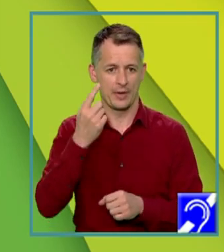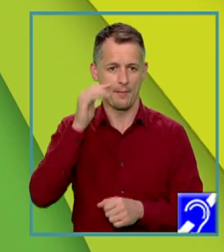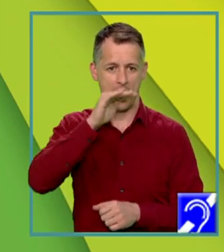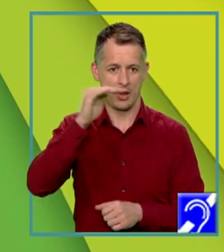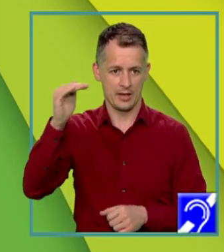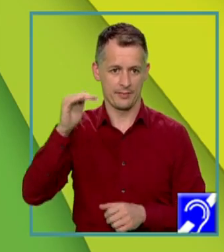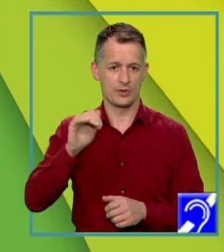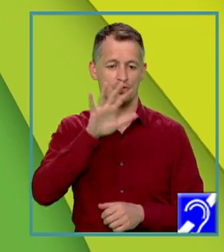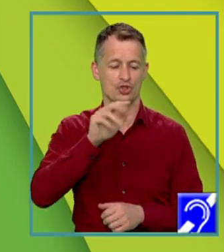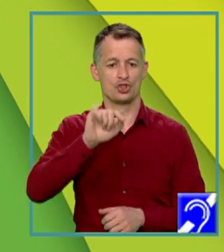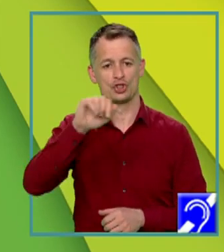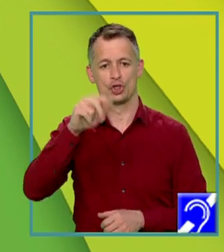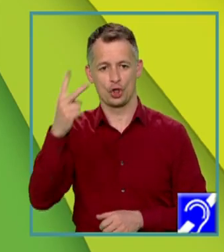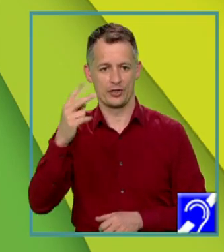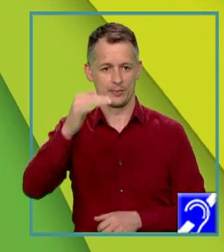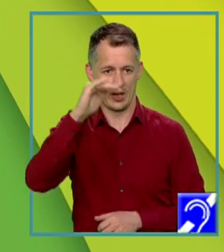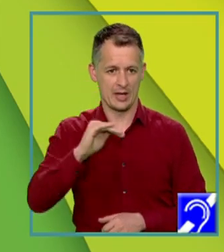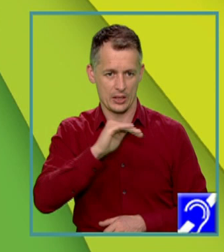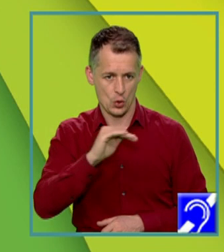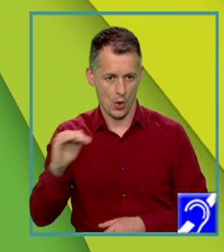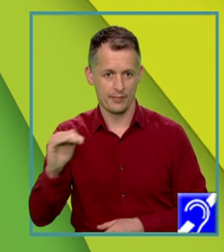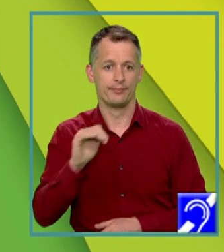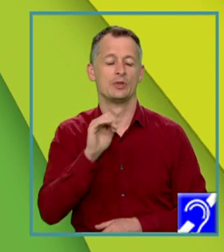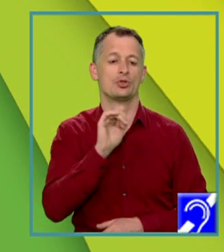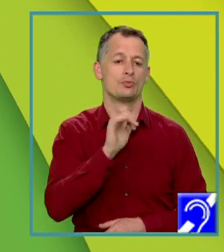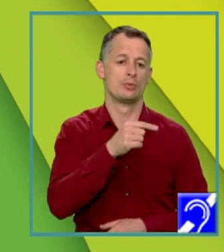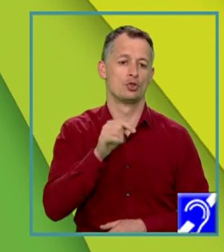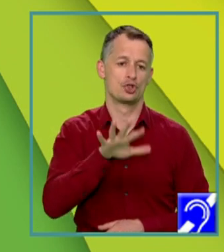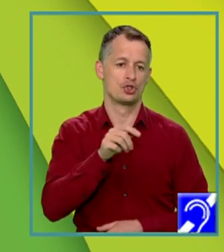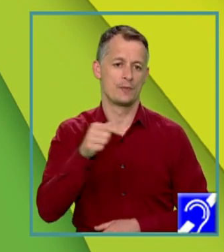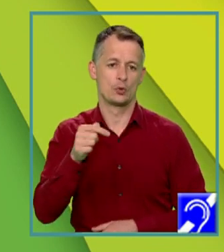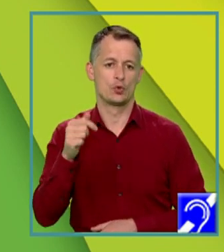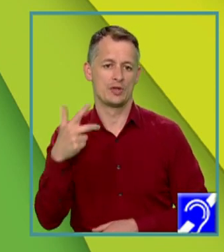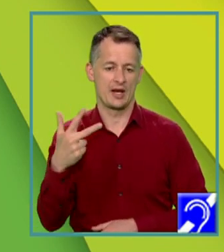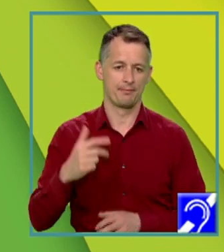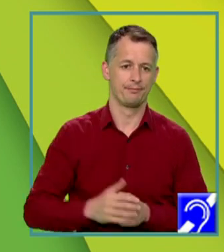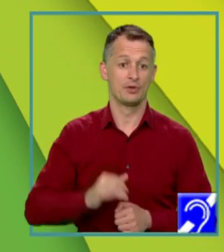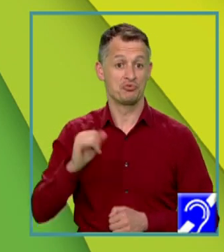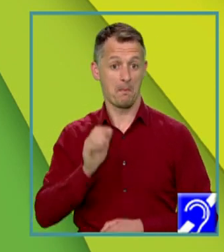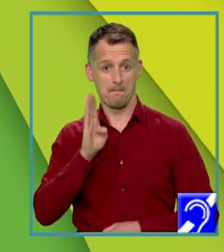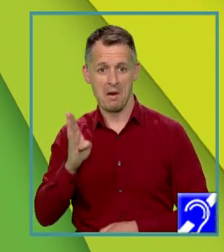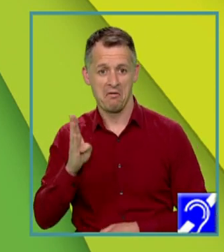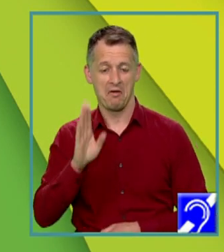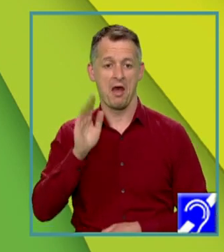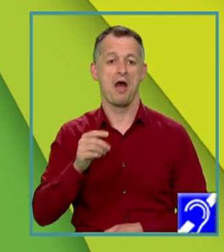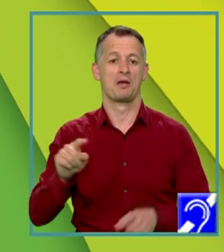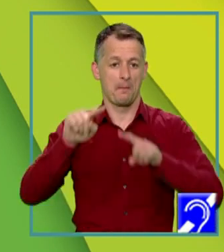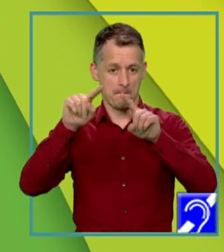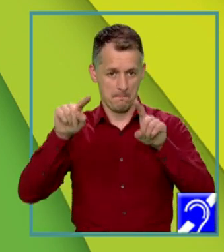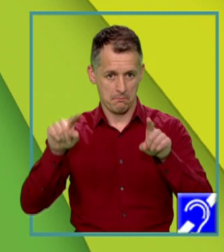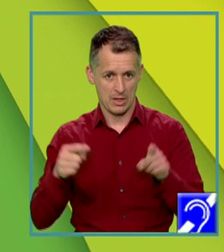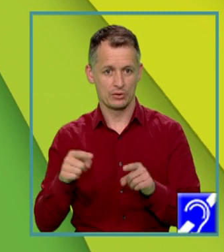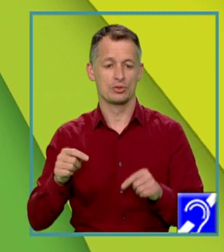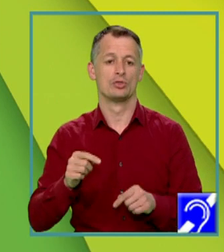prima linie elementele cinci și doi și pe linia a doua elementele minus 5 minus 3 și b o matrice pătratică de